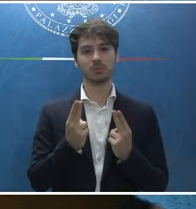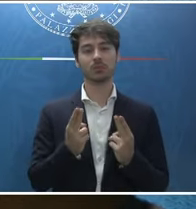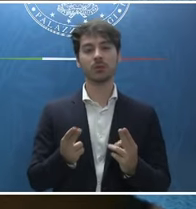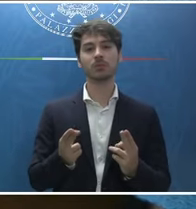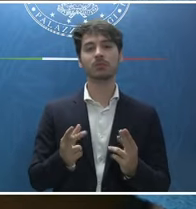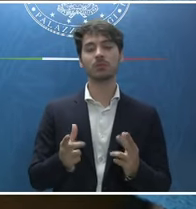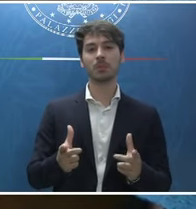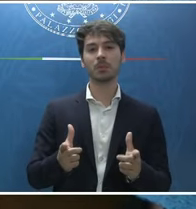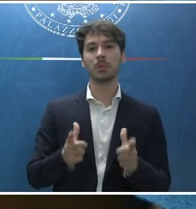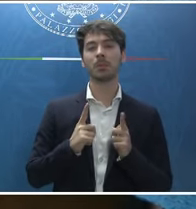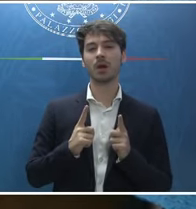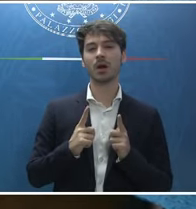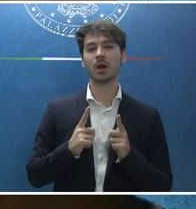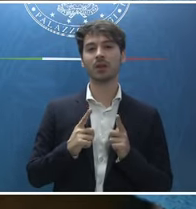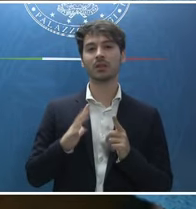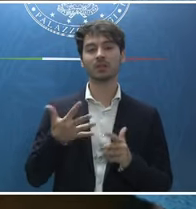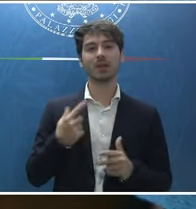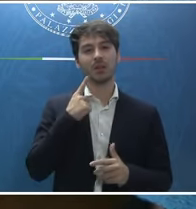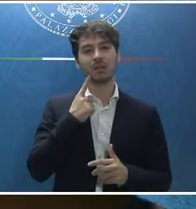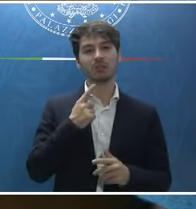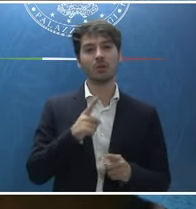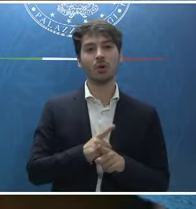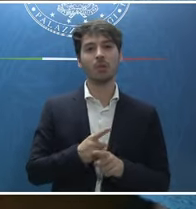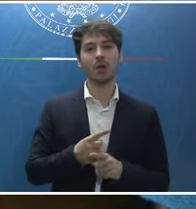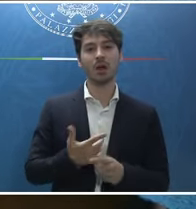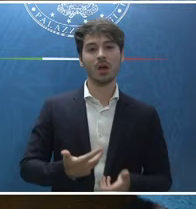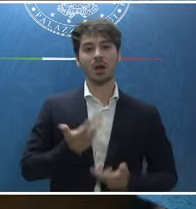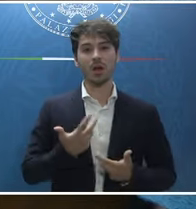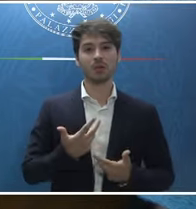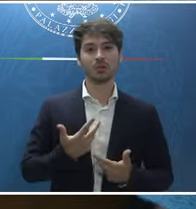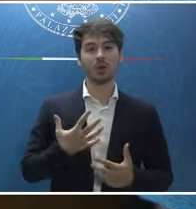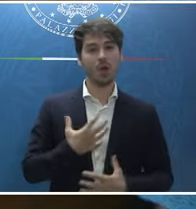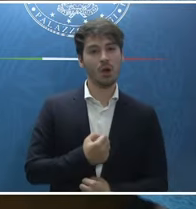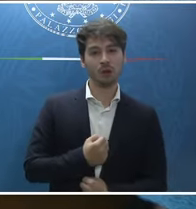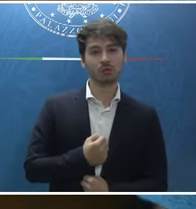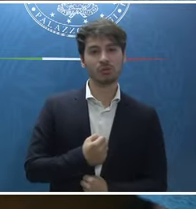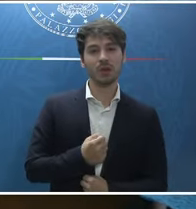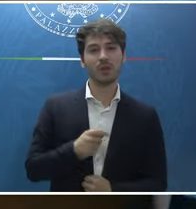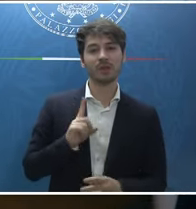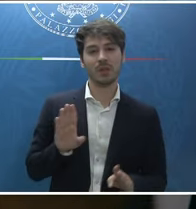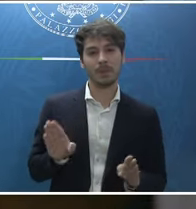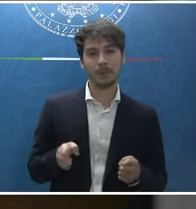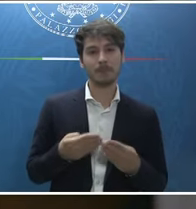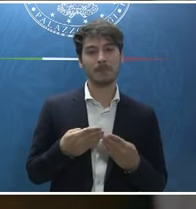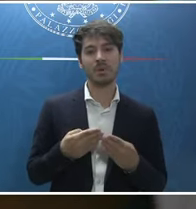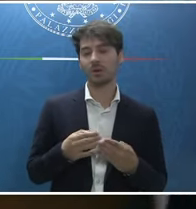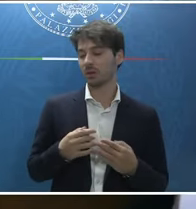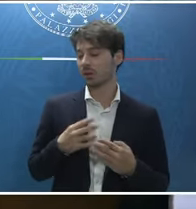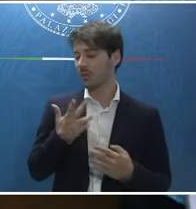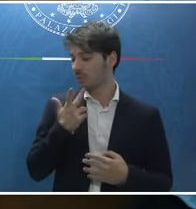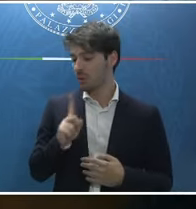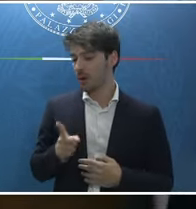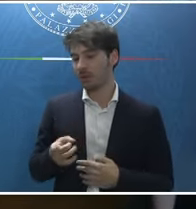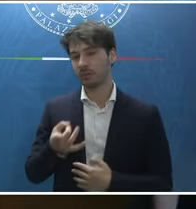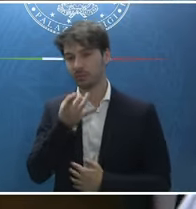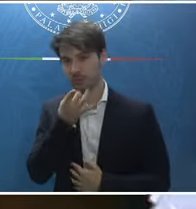ancora di più a nascondere l'angoscia quotidiana sotto la nebbia della sostanza. Ecco,